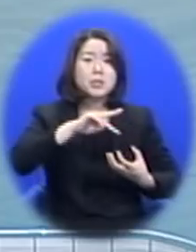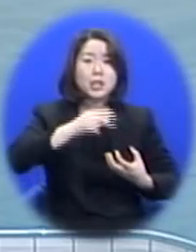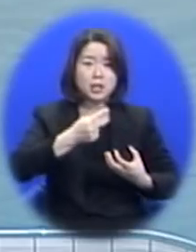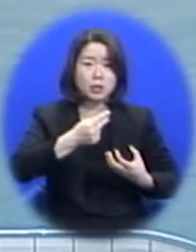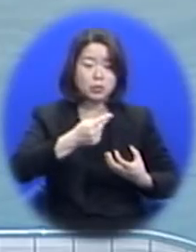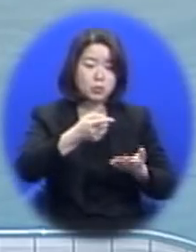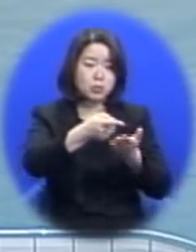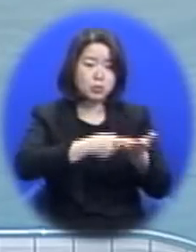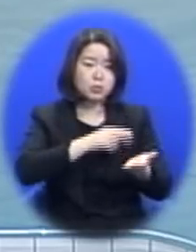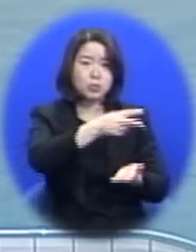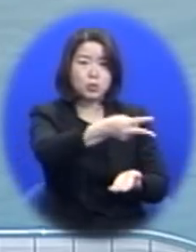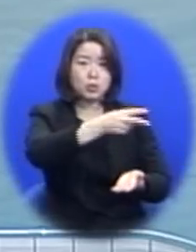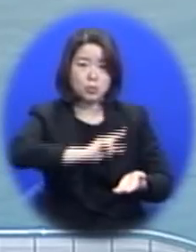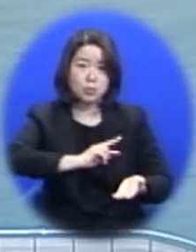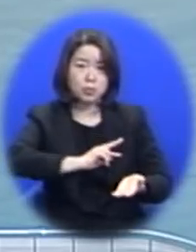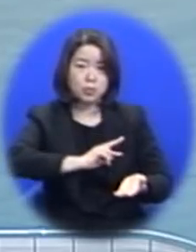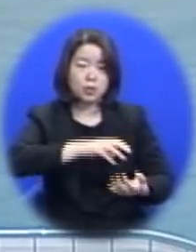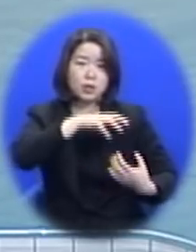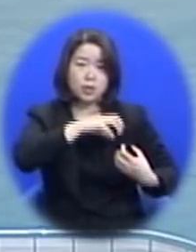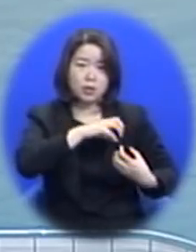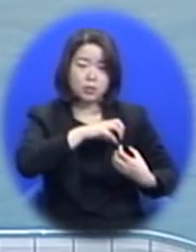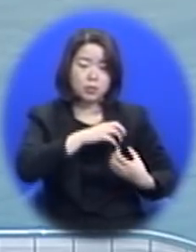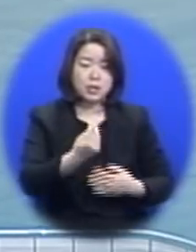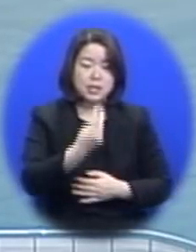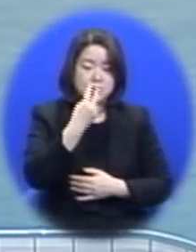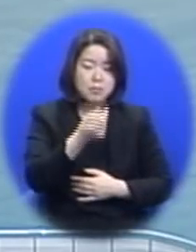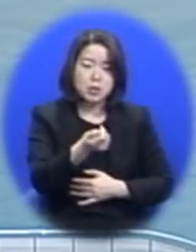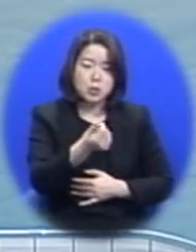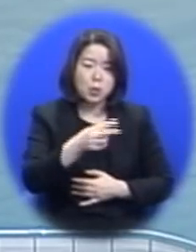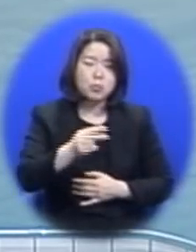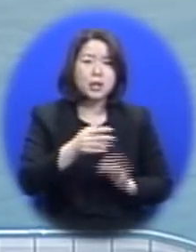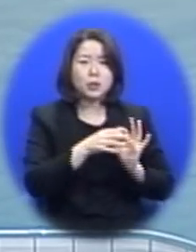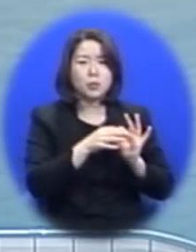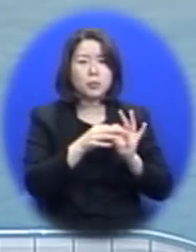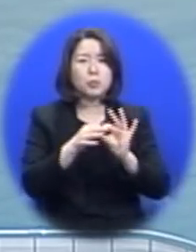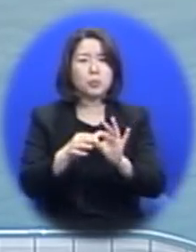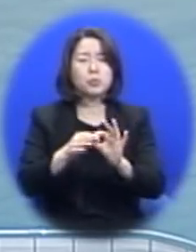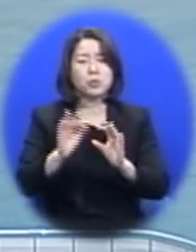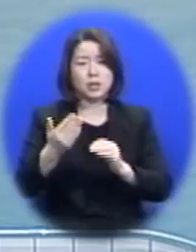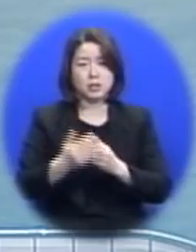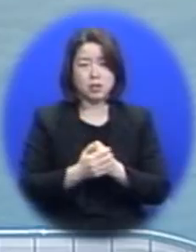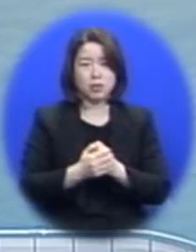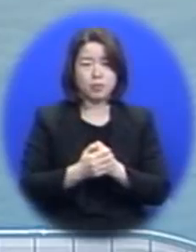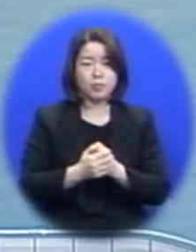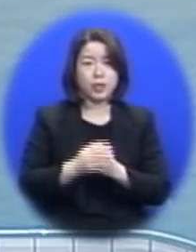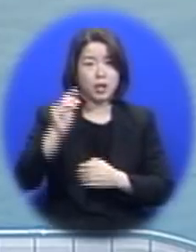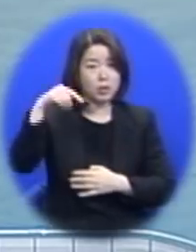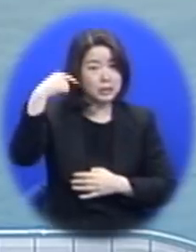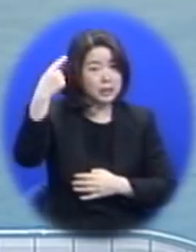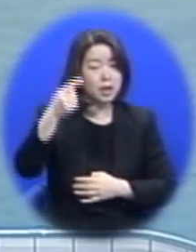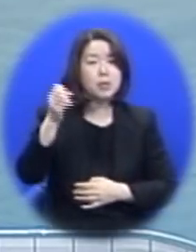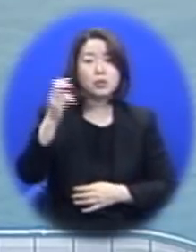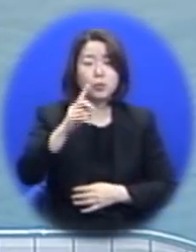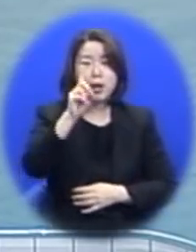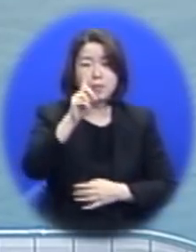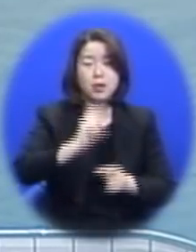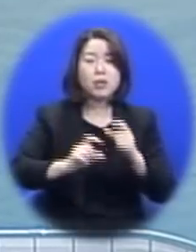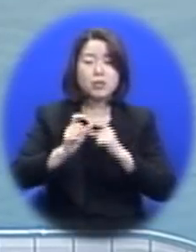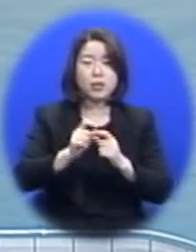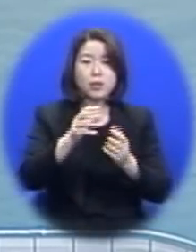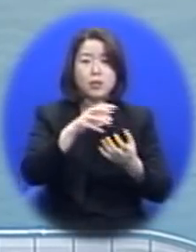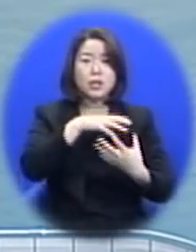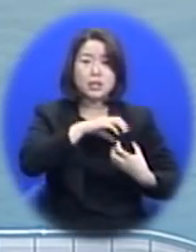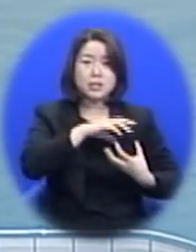하고 겨우 생명을 조금이라도 연장할 수가 있었습니다. 그리고 한 번 더 심장 이식 수술을 했고요.